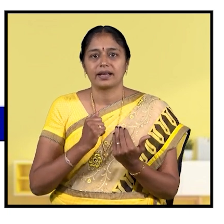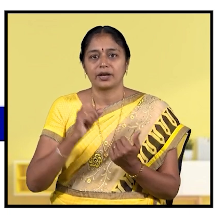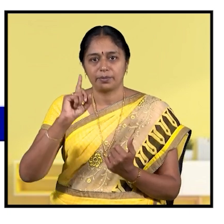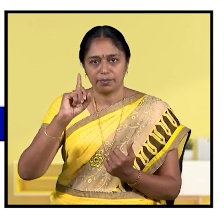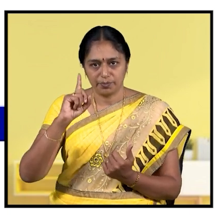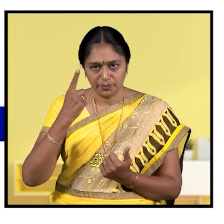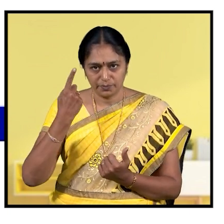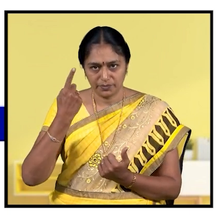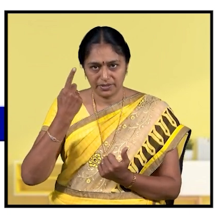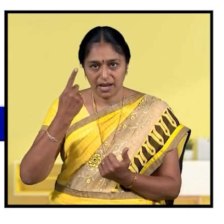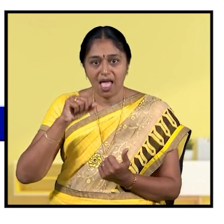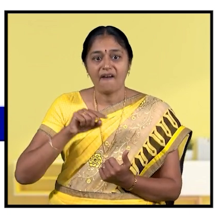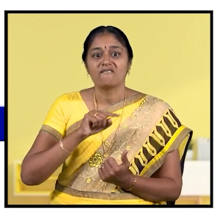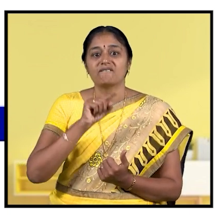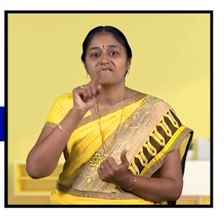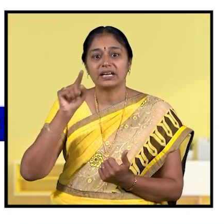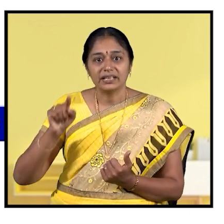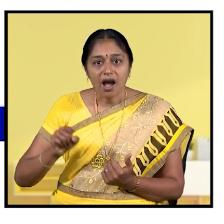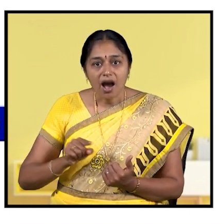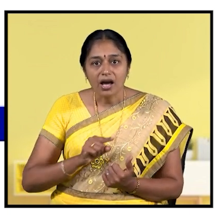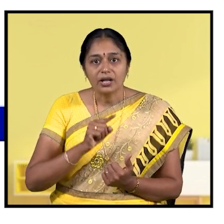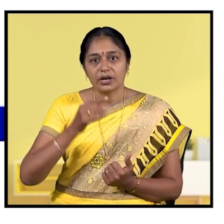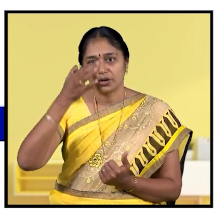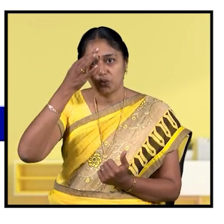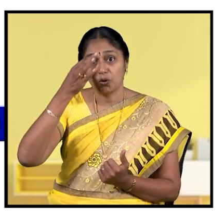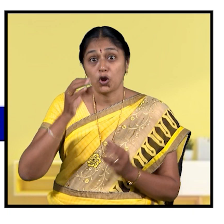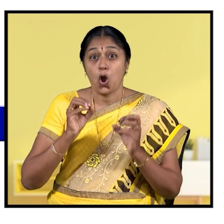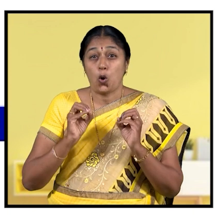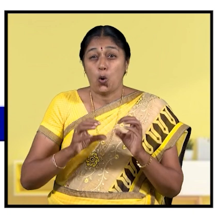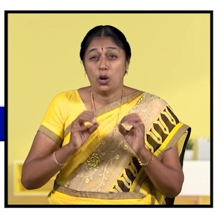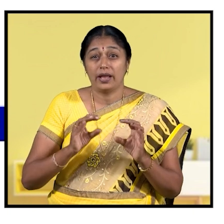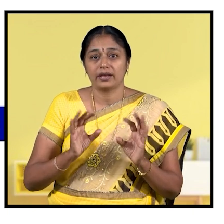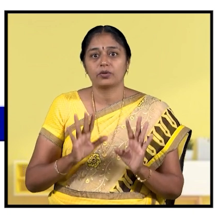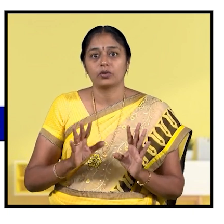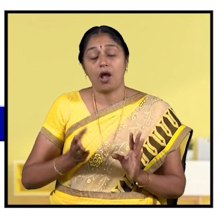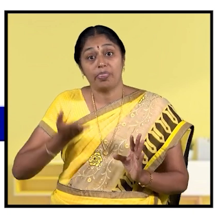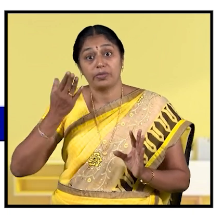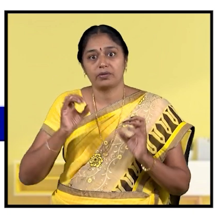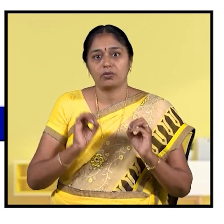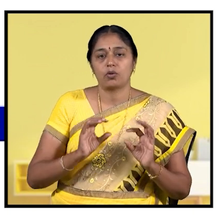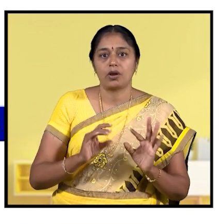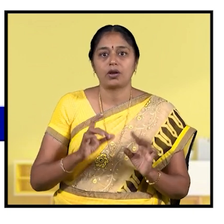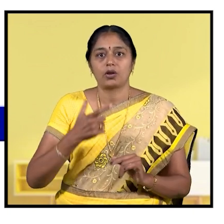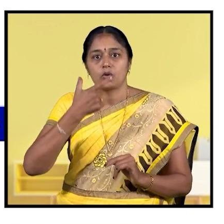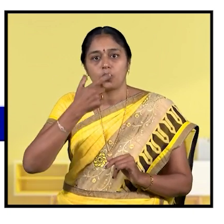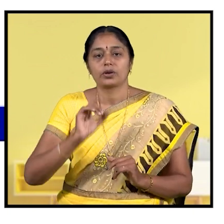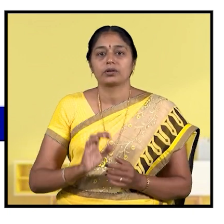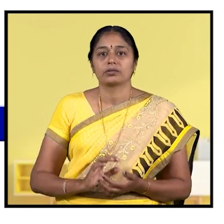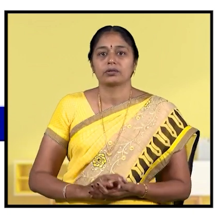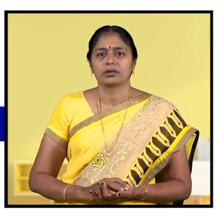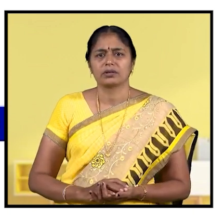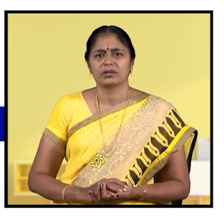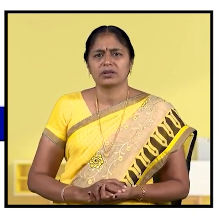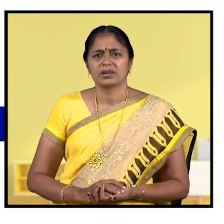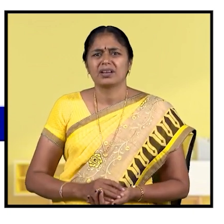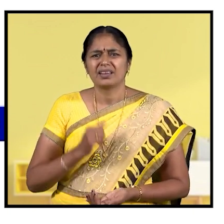முதல் வகைப்பாடு வட்டார நோய், அடுத்தது வந்து கொள்ளை நோய், பெருங்கொள்ளை நோய், தொடர்பற்ற நோய். அது என்ன வட்டார நோய்னா, அந்த நோய்